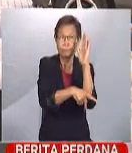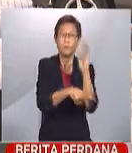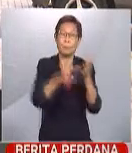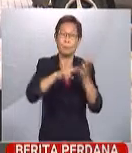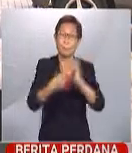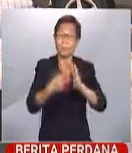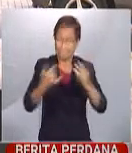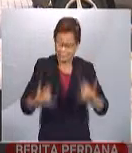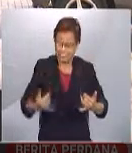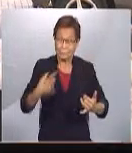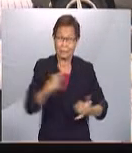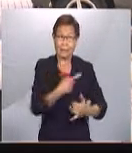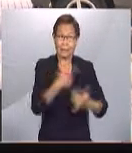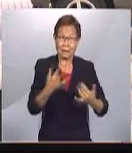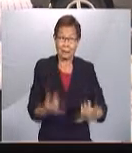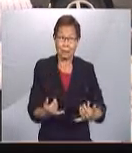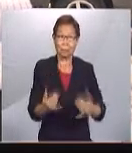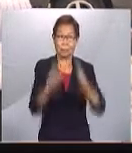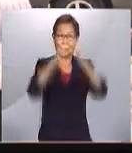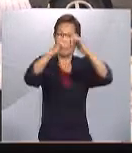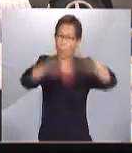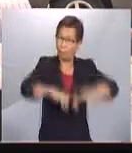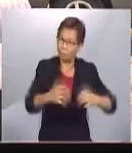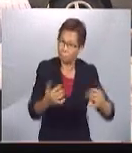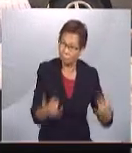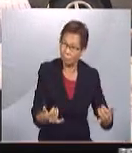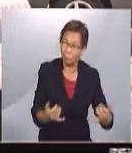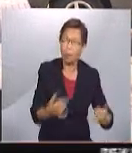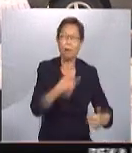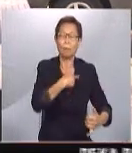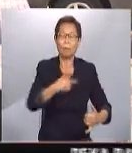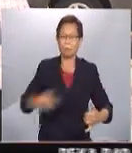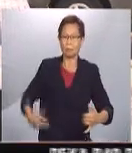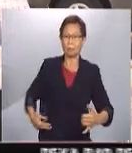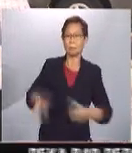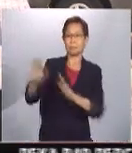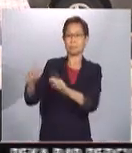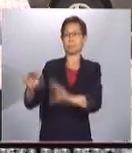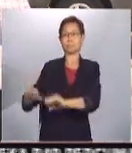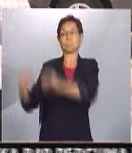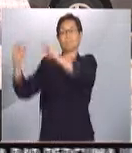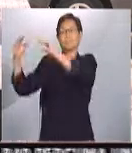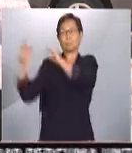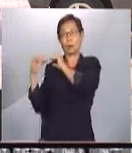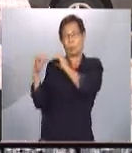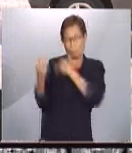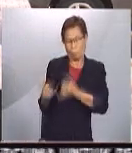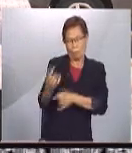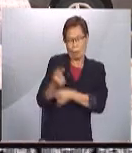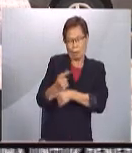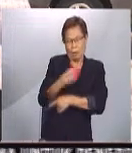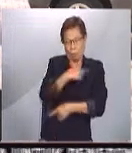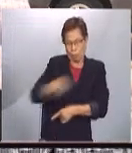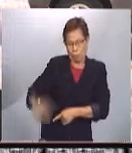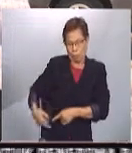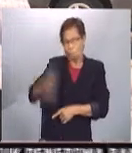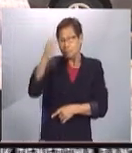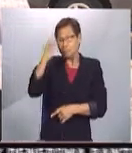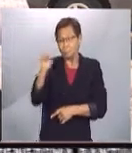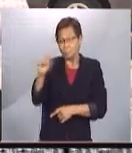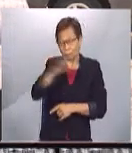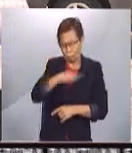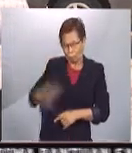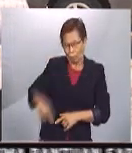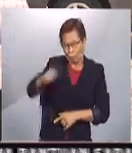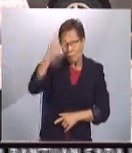which is sekarang ni down, collapse, which is rajalah yang sepatutnya mempunyai kebijaksanaan